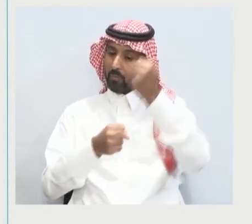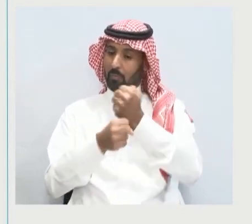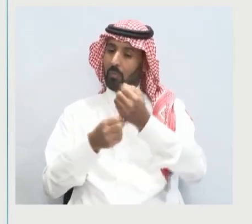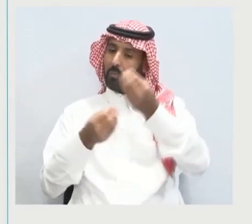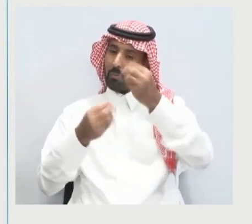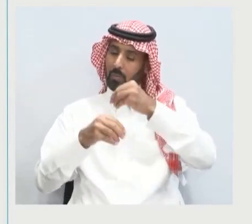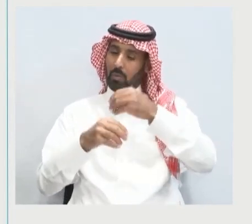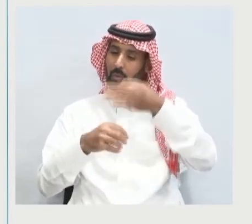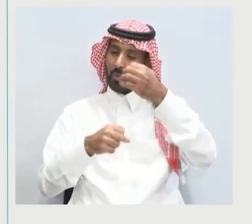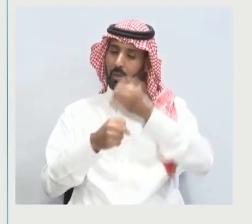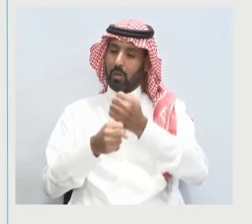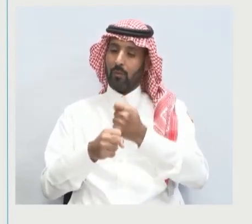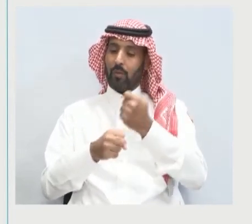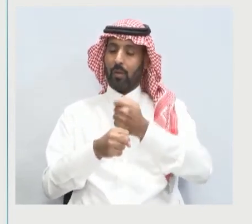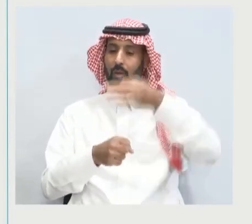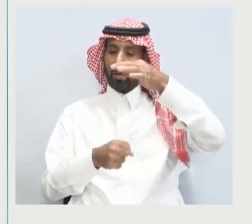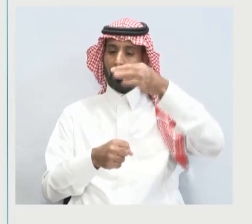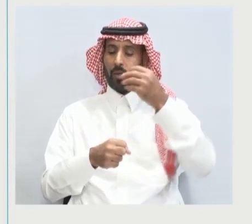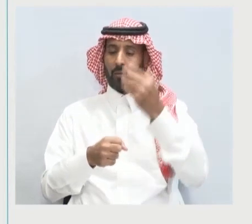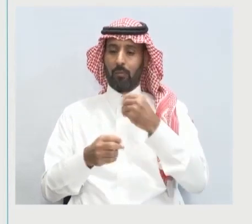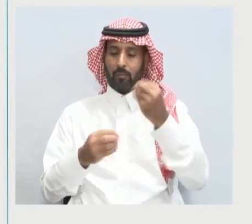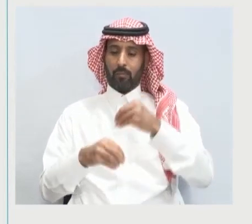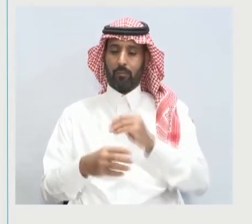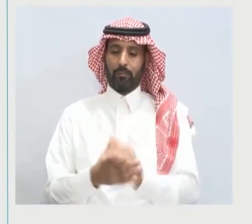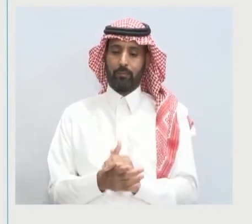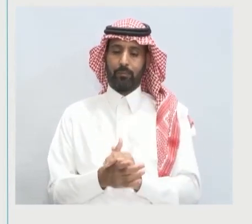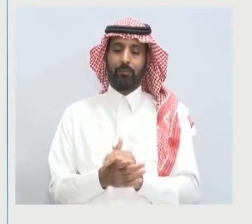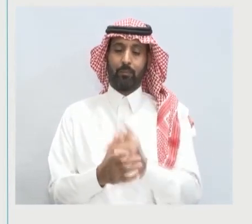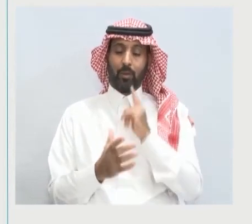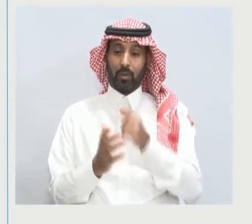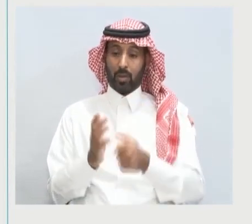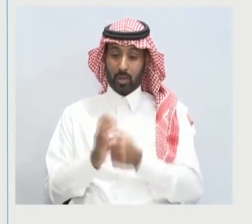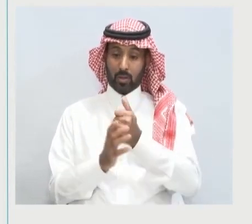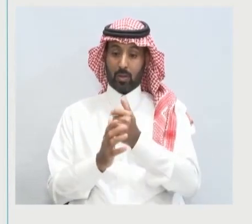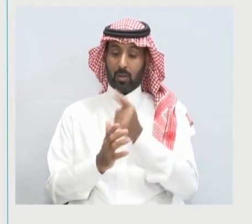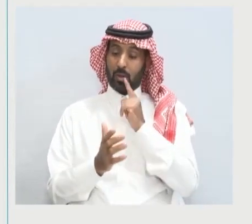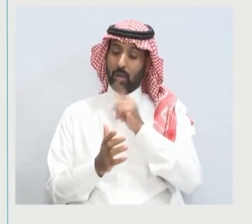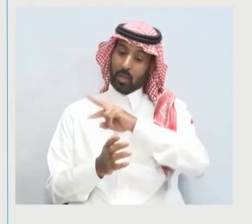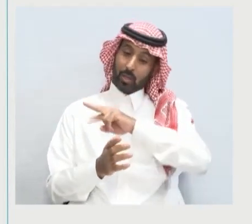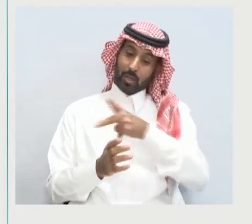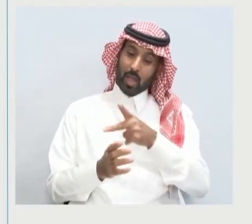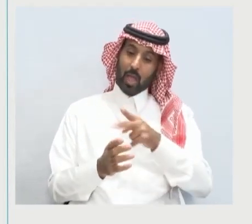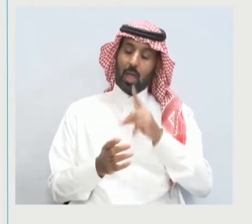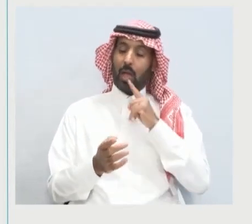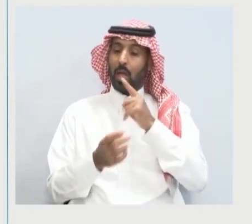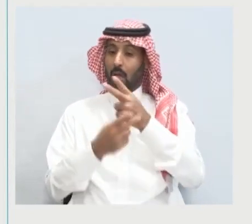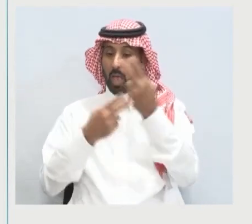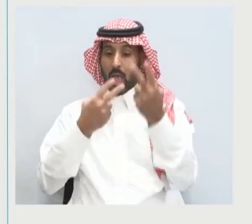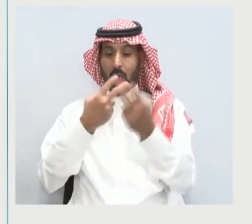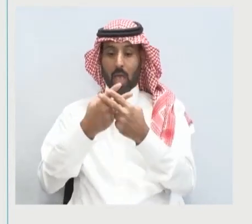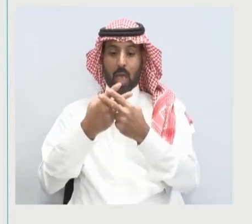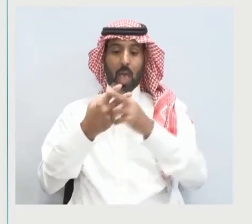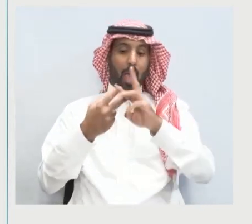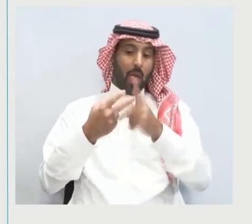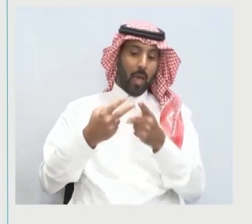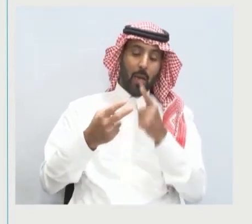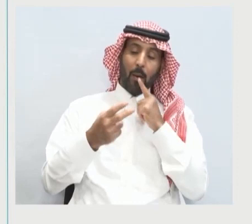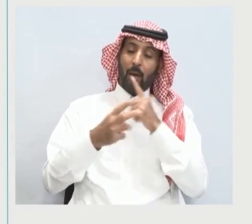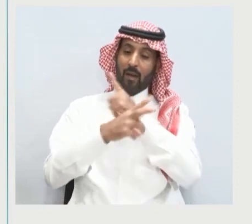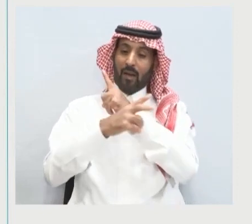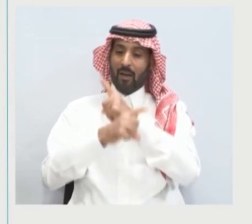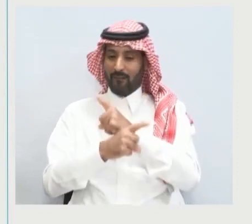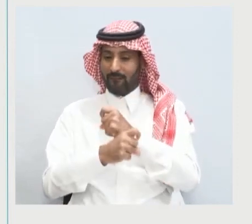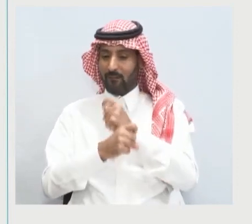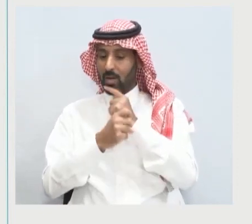جديده عندما نحتاج اليها بامكانك تغيير نوع الخليه في برنامج مايكروسوفت